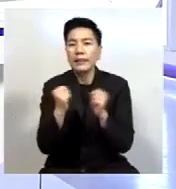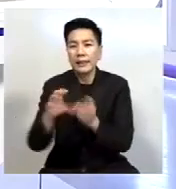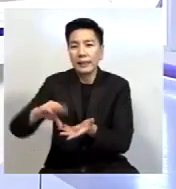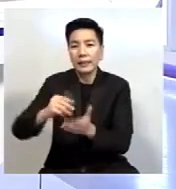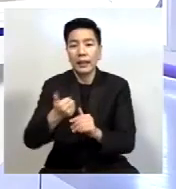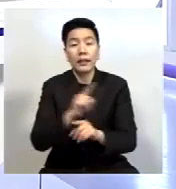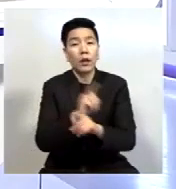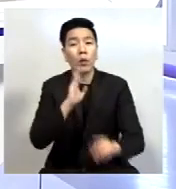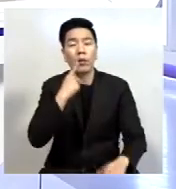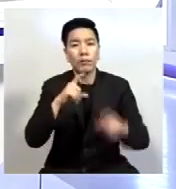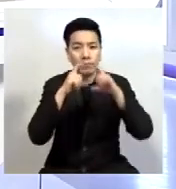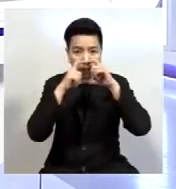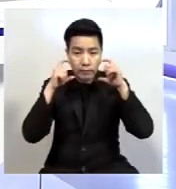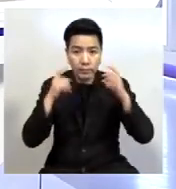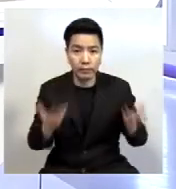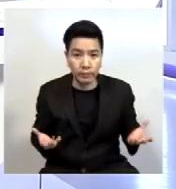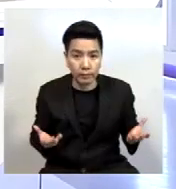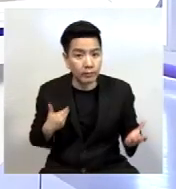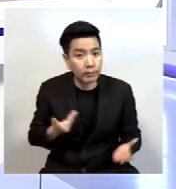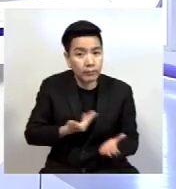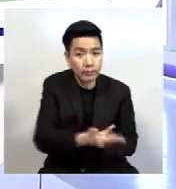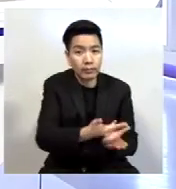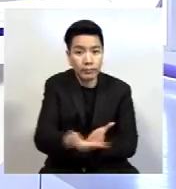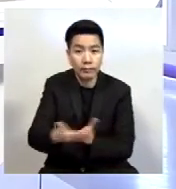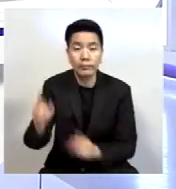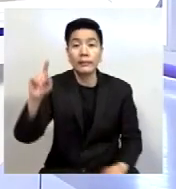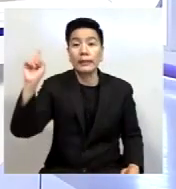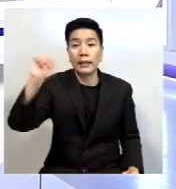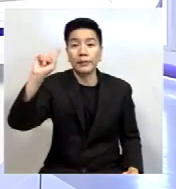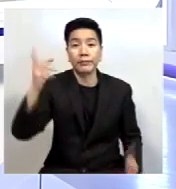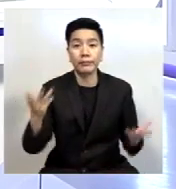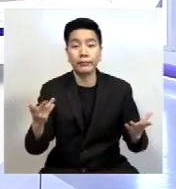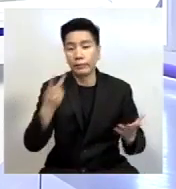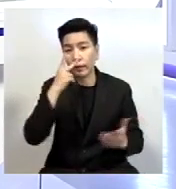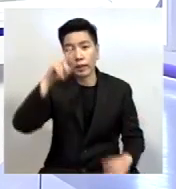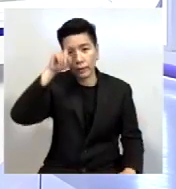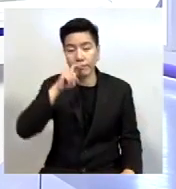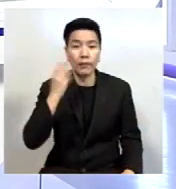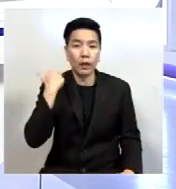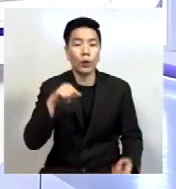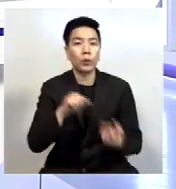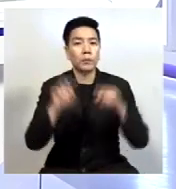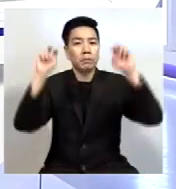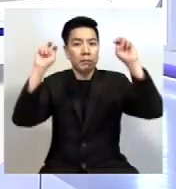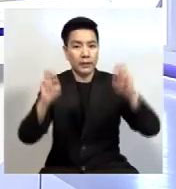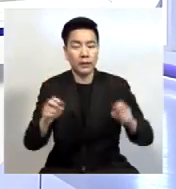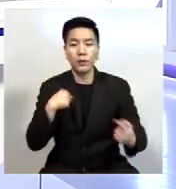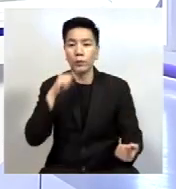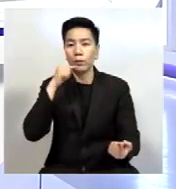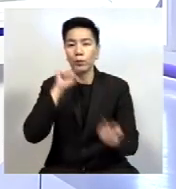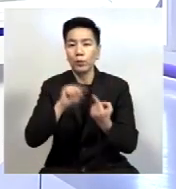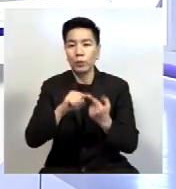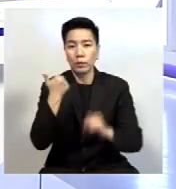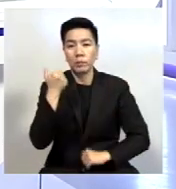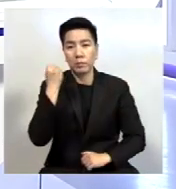พอพูดถึงหน้ากากหลายคนก็บอกว่าแล้วหาซื้อไม่ได้จะทำอย่างไรช่วงสุดสัปดาห์ที่ผ่านมาถือว่าเป็นประเด็นมาก ใช่เพราะว่า